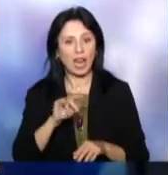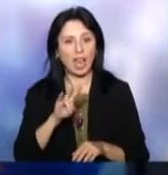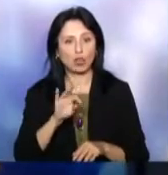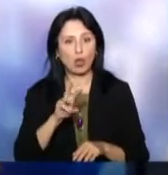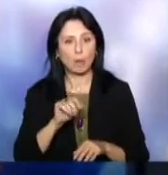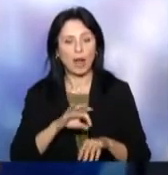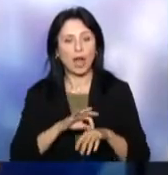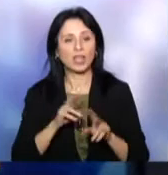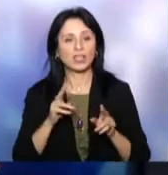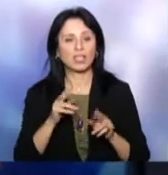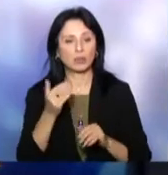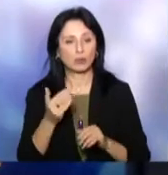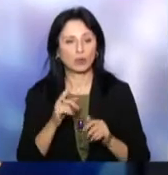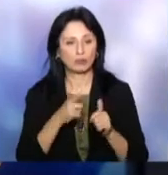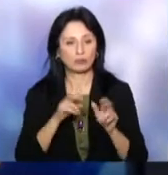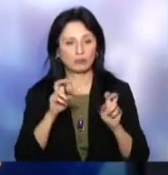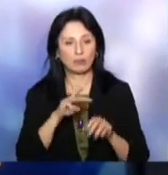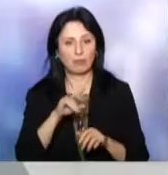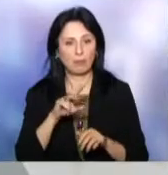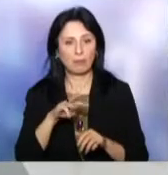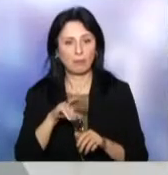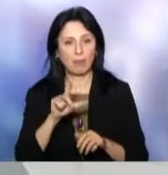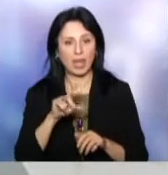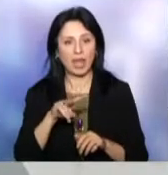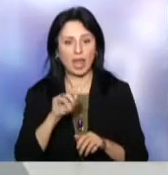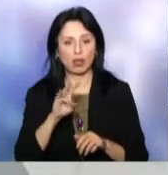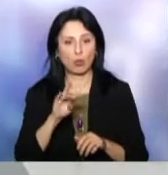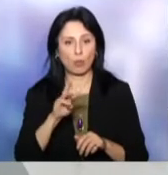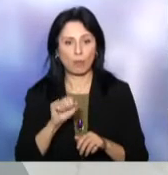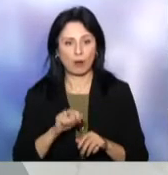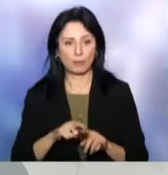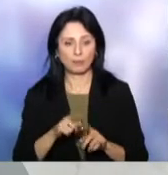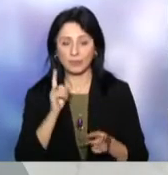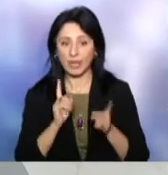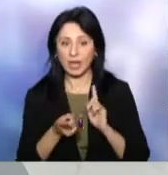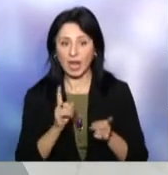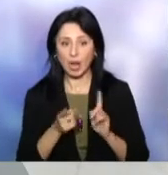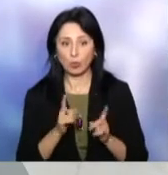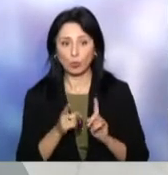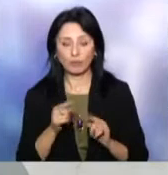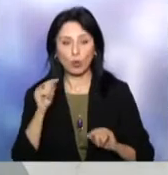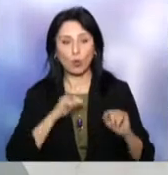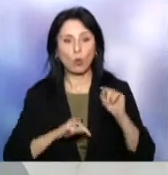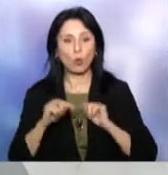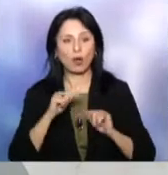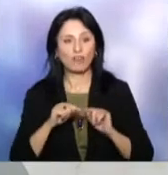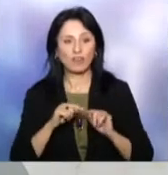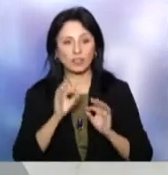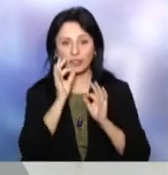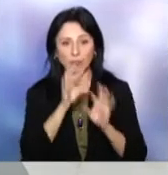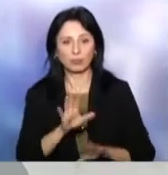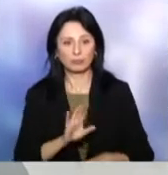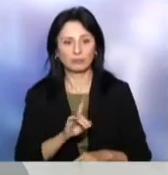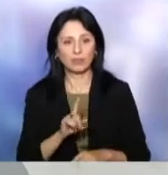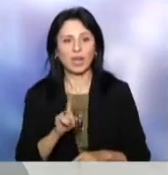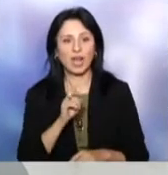განვითარების კუთხით. აი ეს ძალიან მნიშვნელოვანი ფრაზა იყო, იმიტომ რომ რეალურად ორგანიზმი არ გვპატიებს იმას,